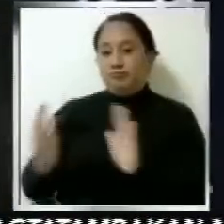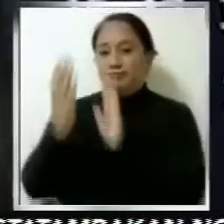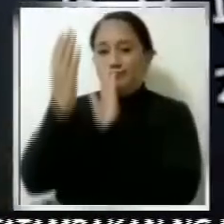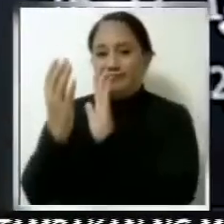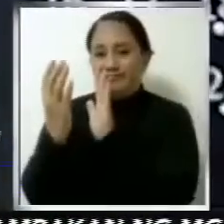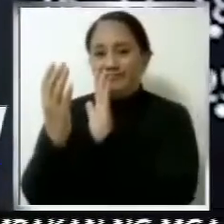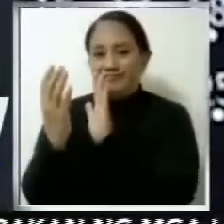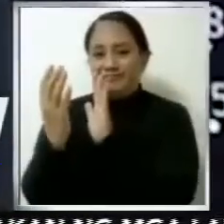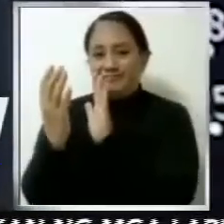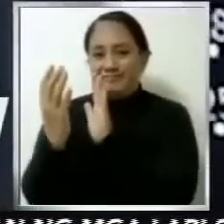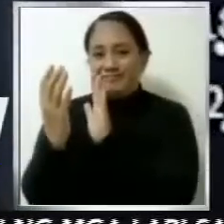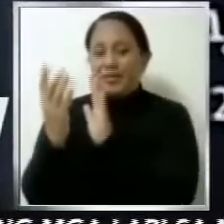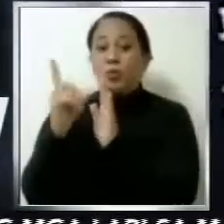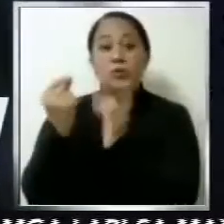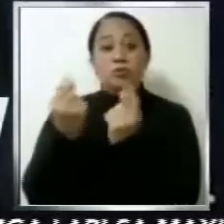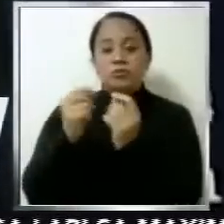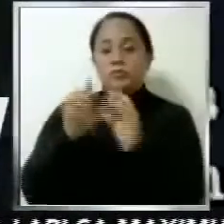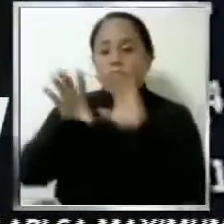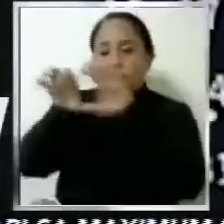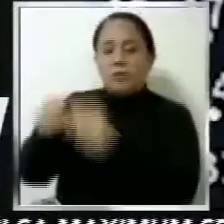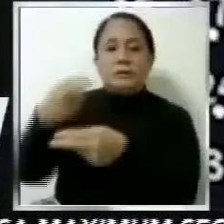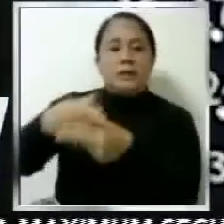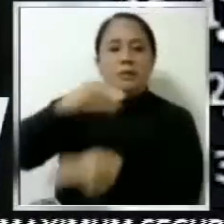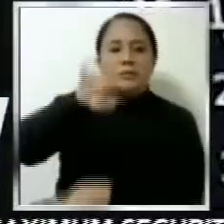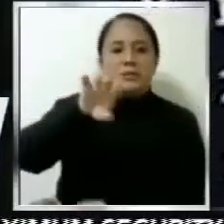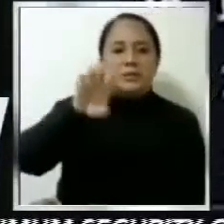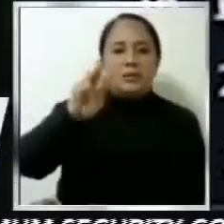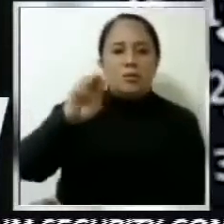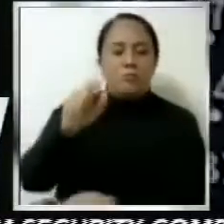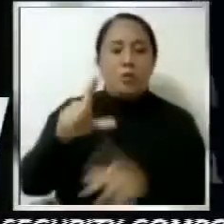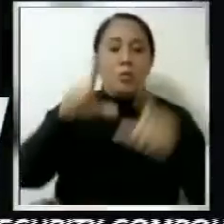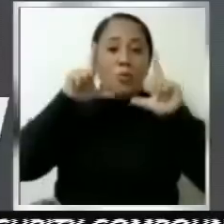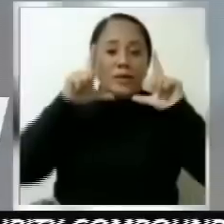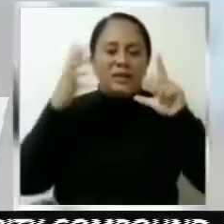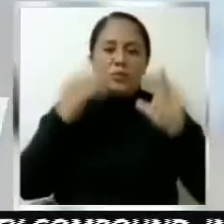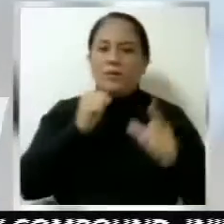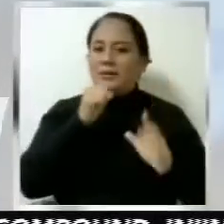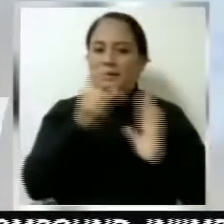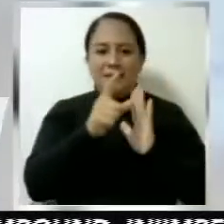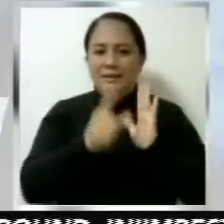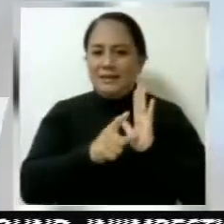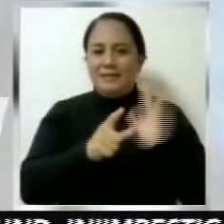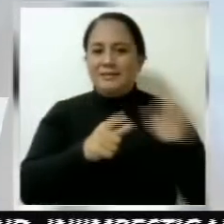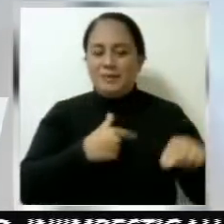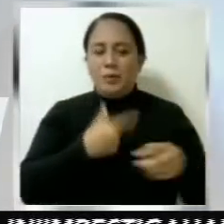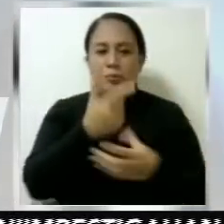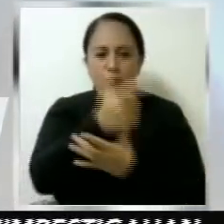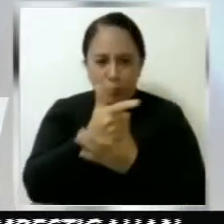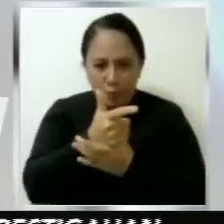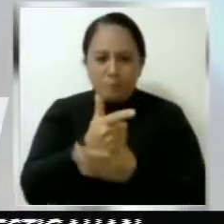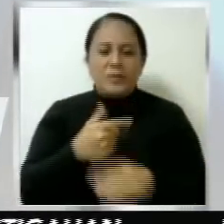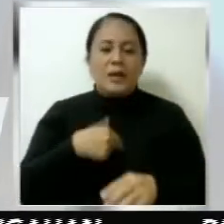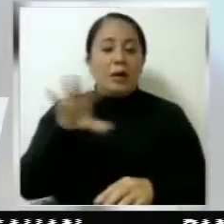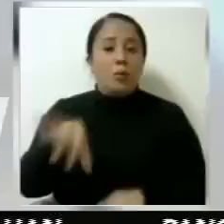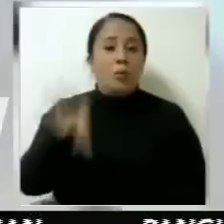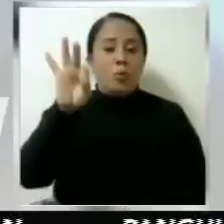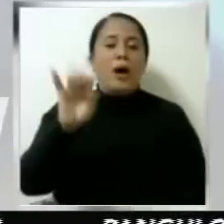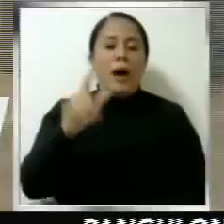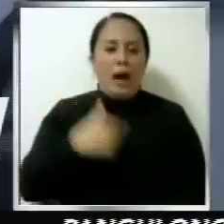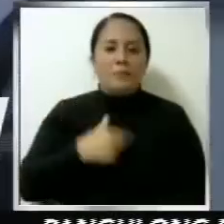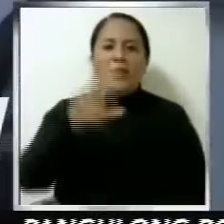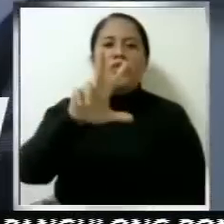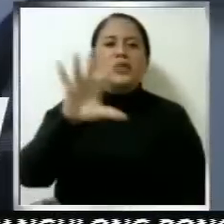Saka dinakip si Jerome Gulfan, wanted sa kasong illegal possession of firearms. Na-recover sa suspect ang isang kalibre 38